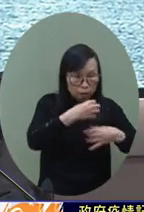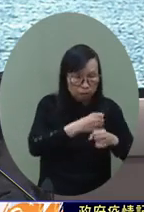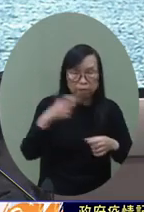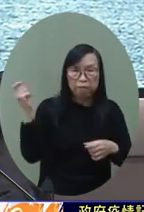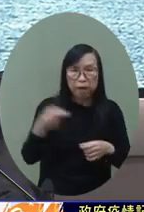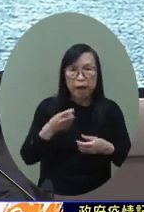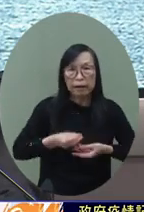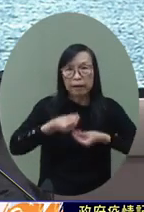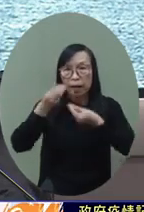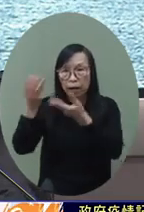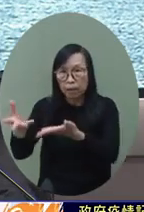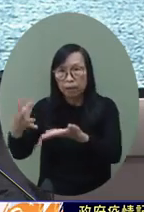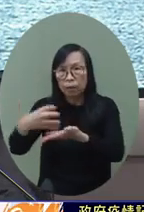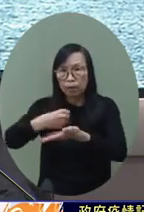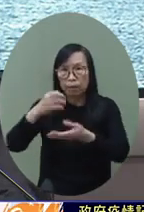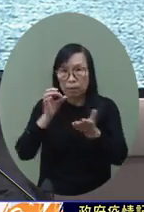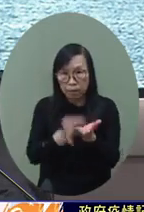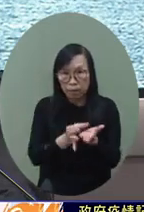快加翻去收集嘅地方。